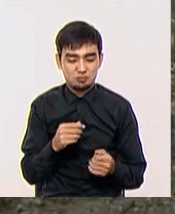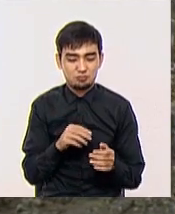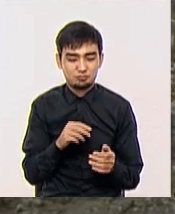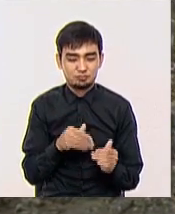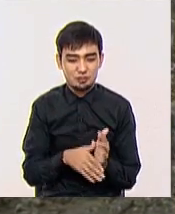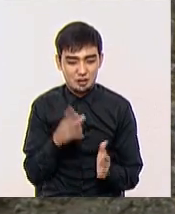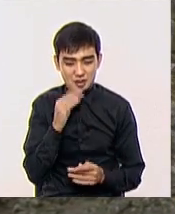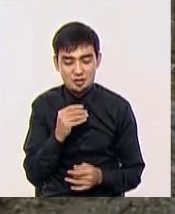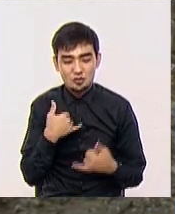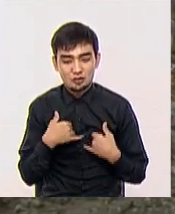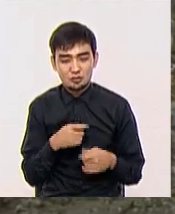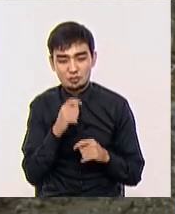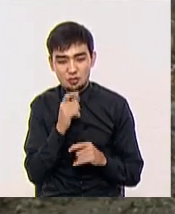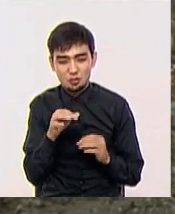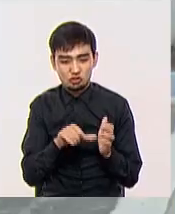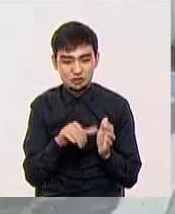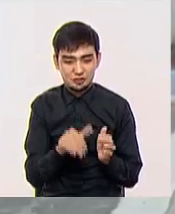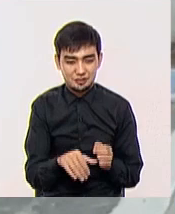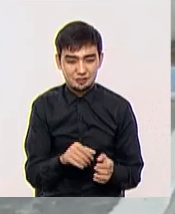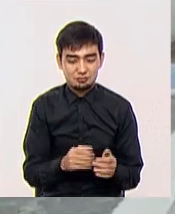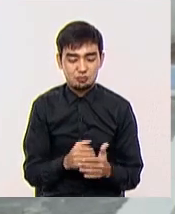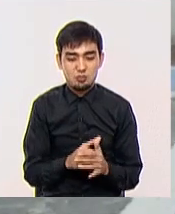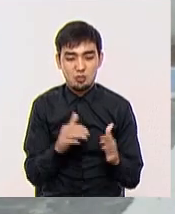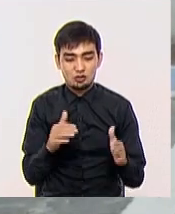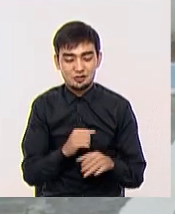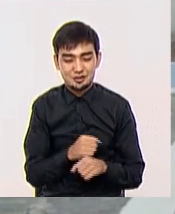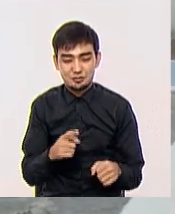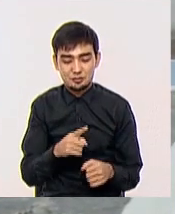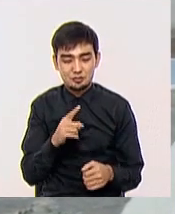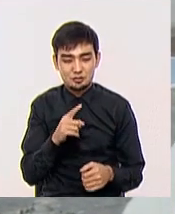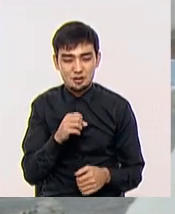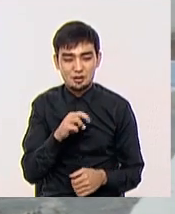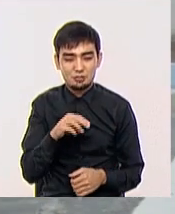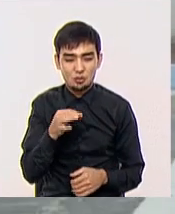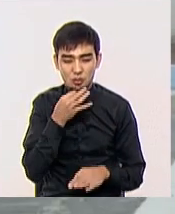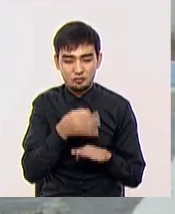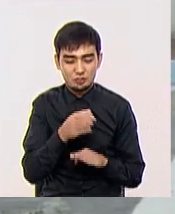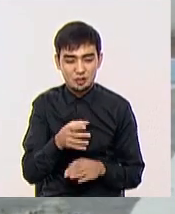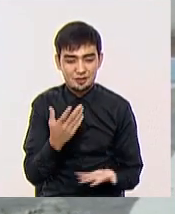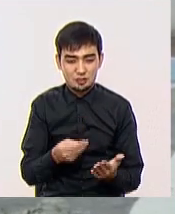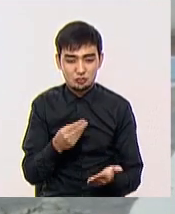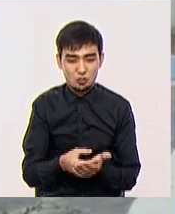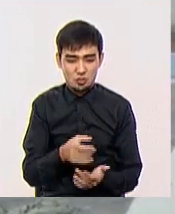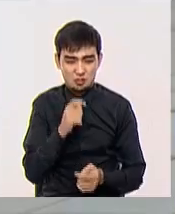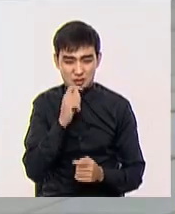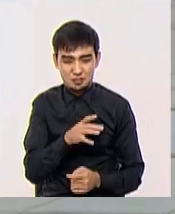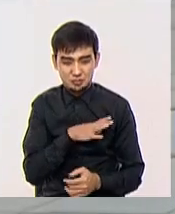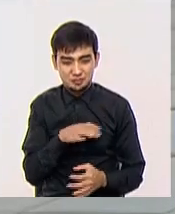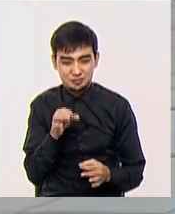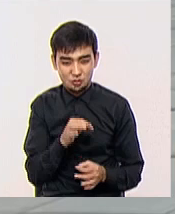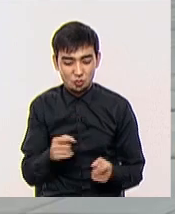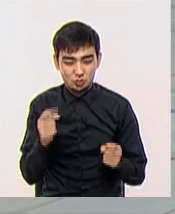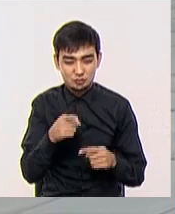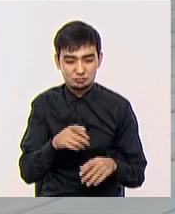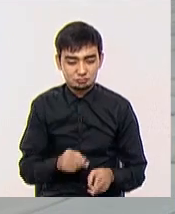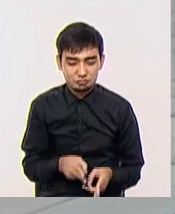берілетін сыйлықтың бағасы 6000 теңгеге жетпесе, онда бұл әкімшілік жауапкершілікпен қаралады. Алтын қымбат сыйлықтардың жазасы да қатал, ол